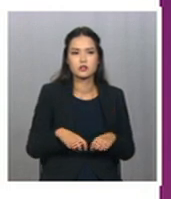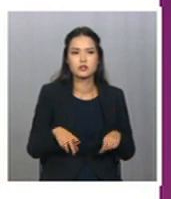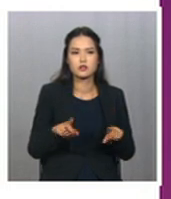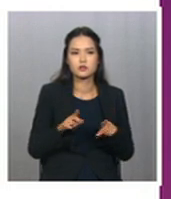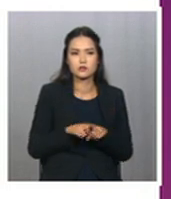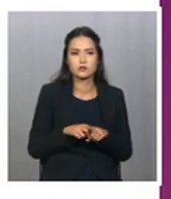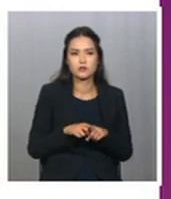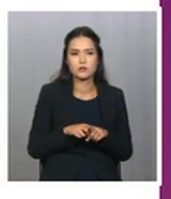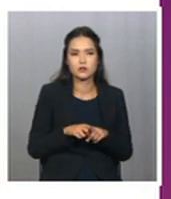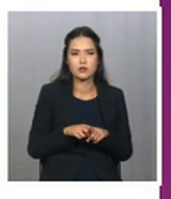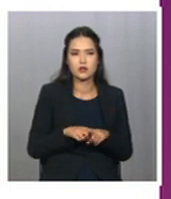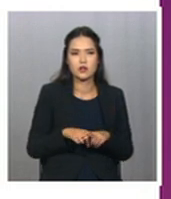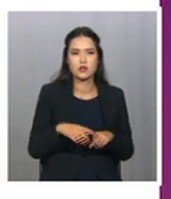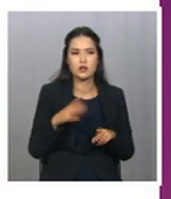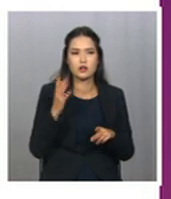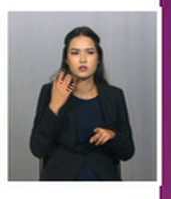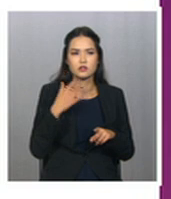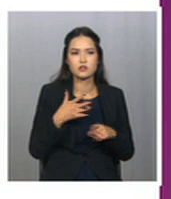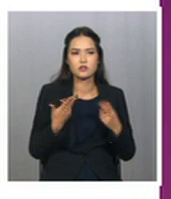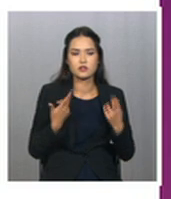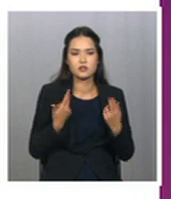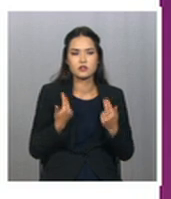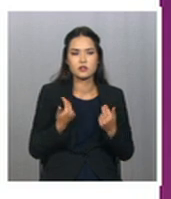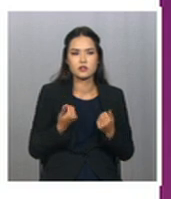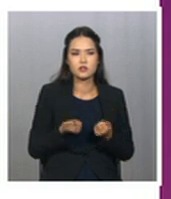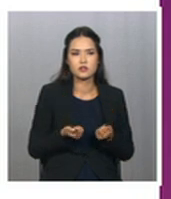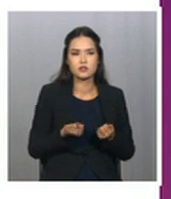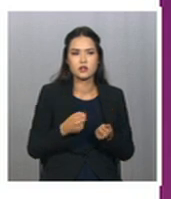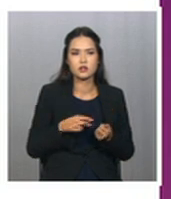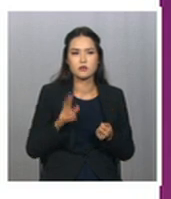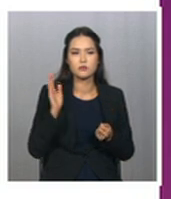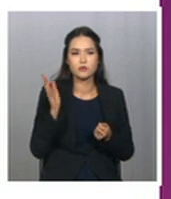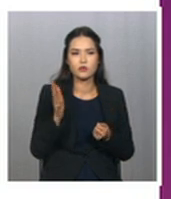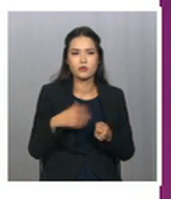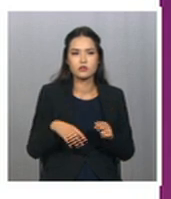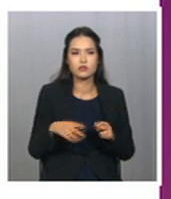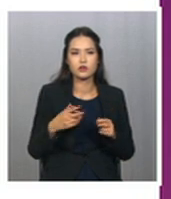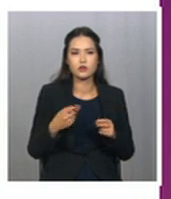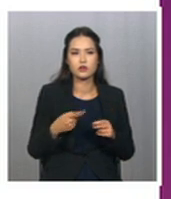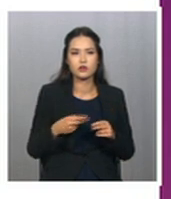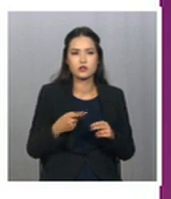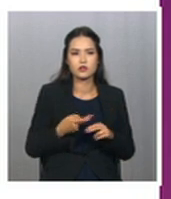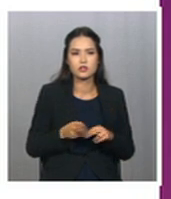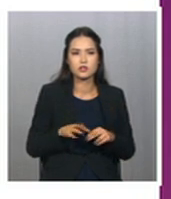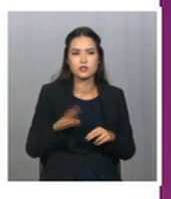кім үшін? Әрине, ел болашақ үшін. Бұл